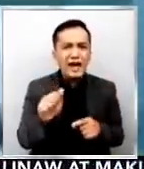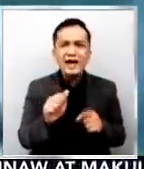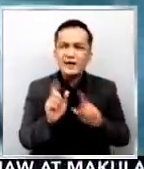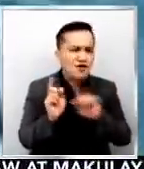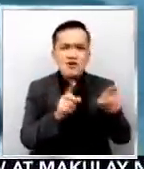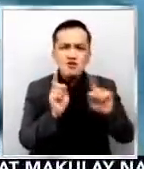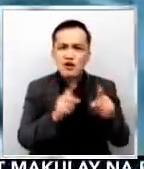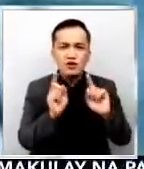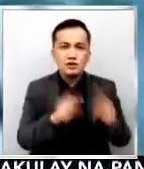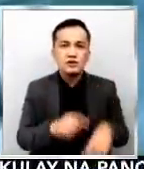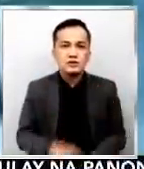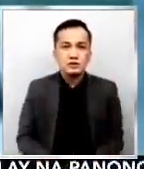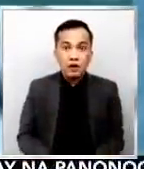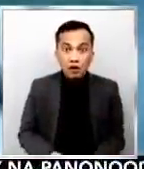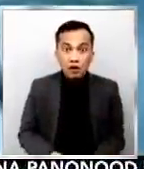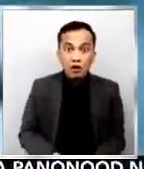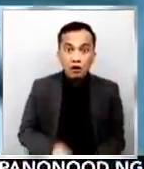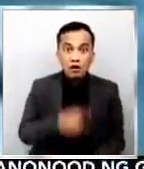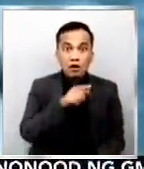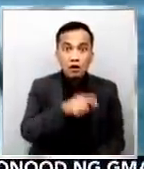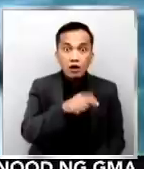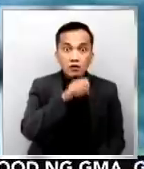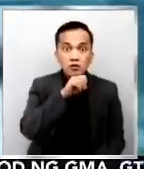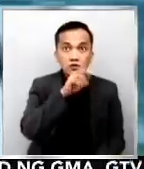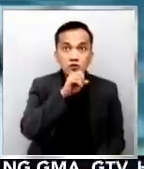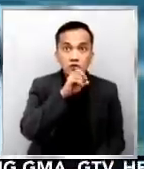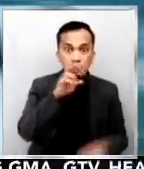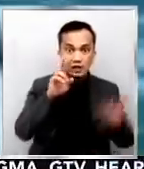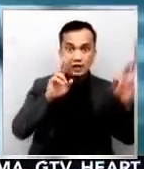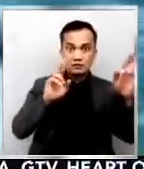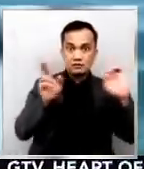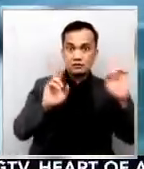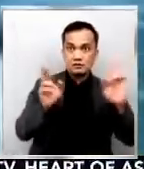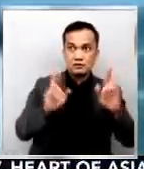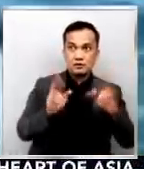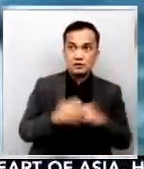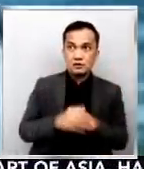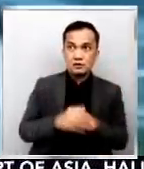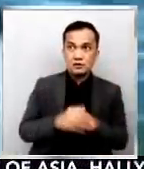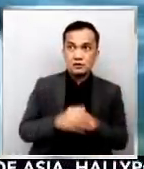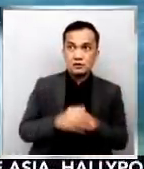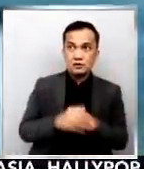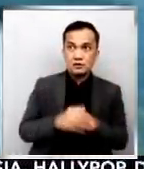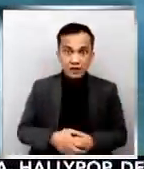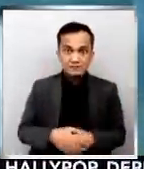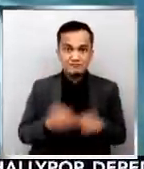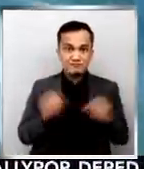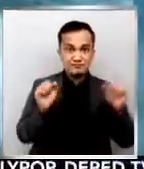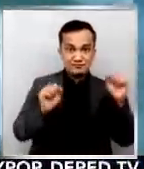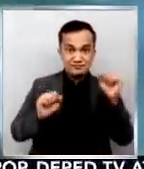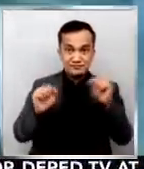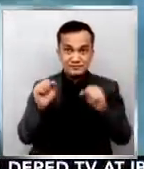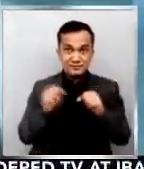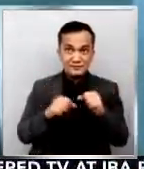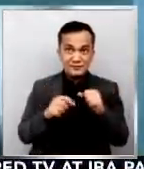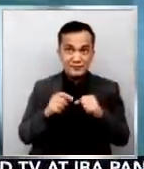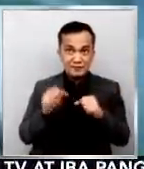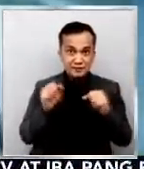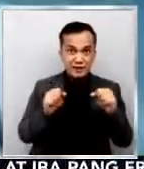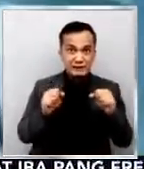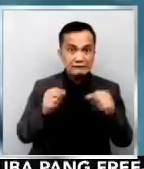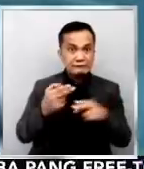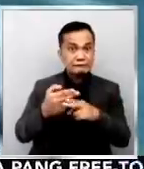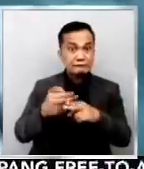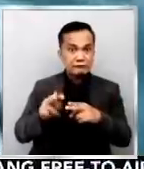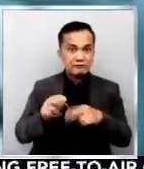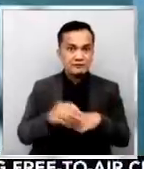Abay si Lola, mukhang game nga. Mantakin yung sinayawan pa sila. Maya-maya pa.